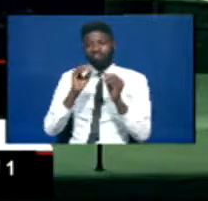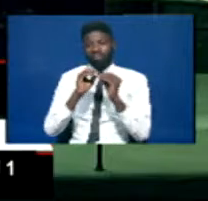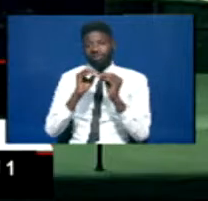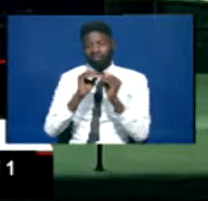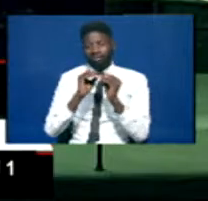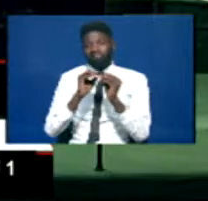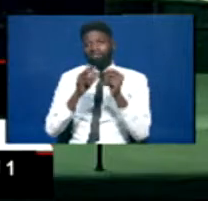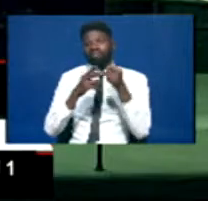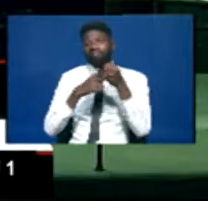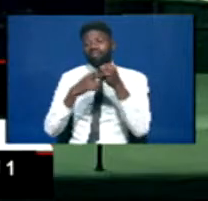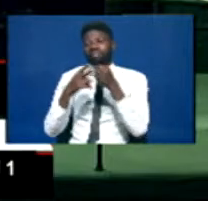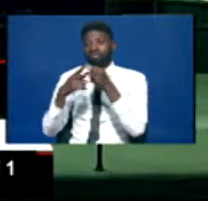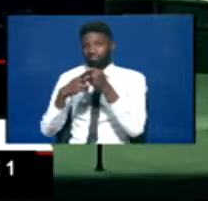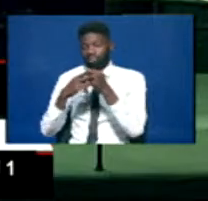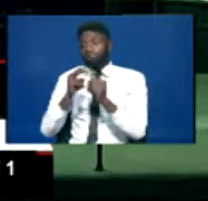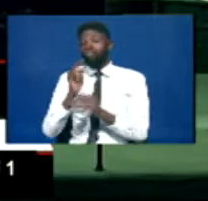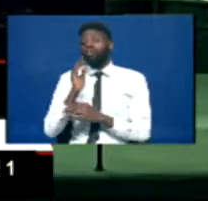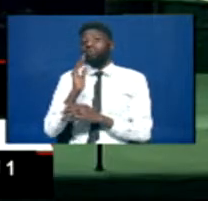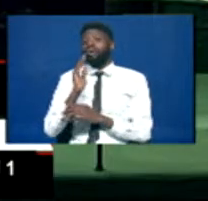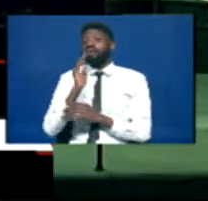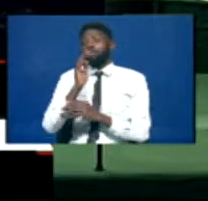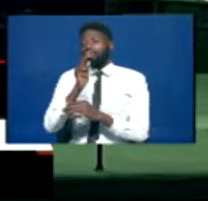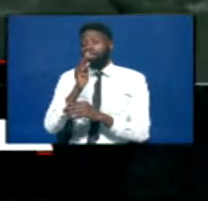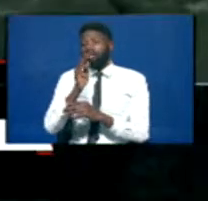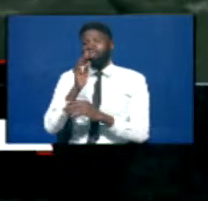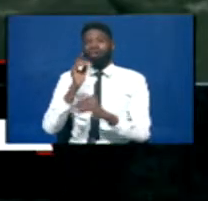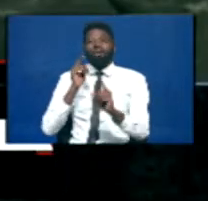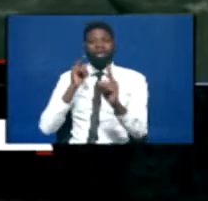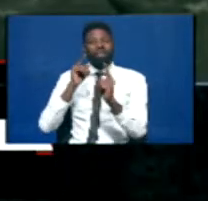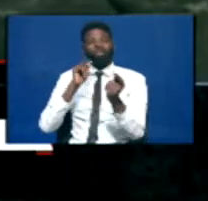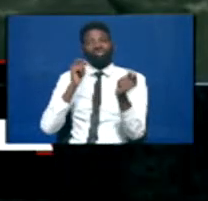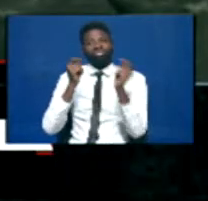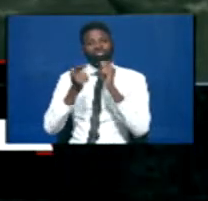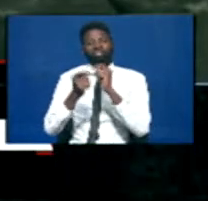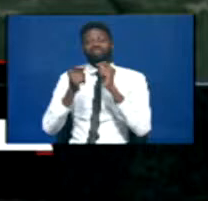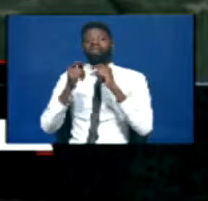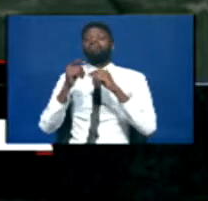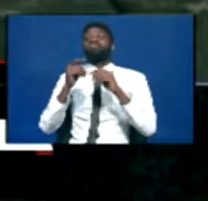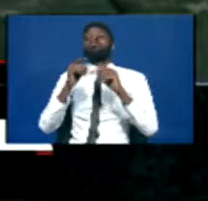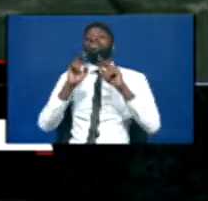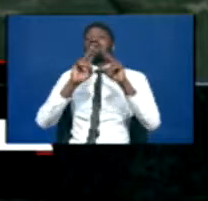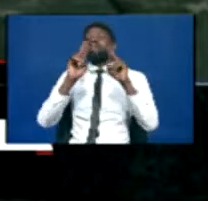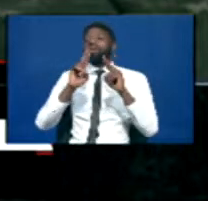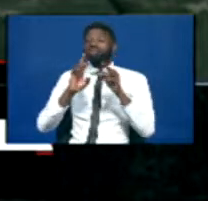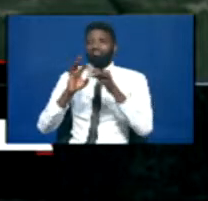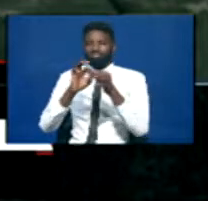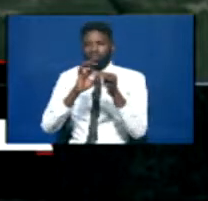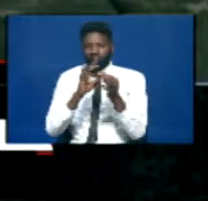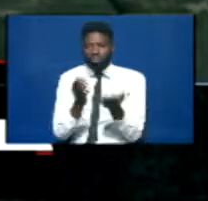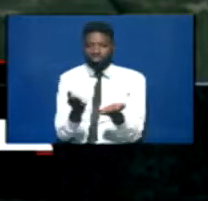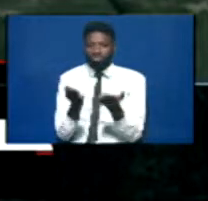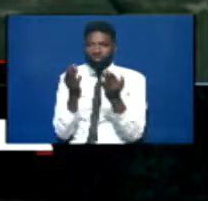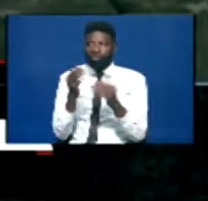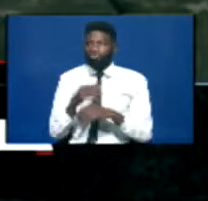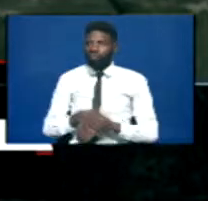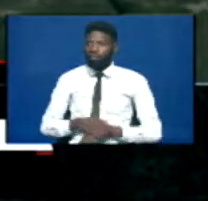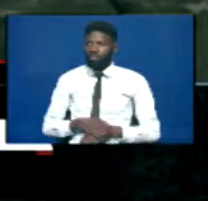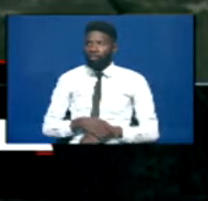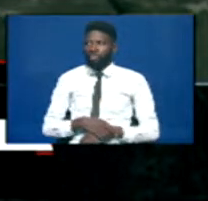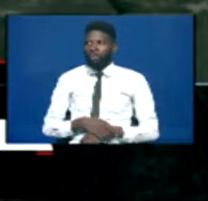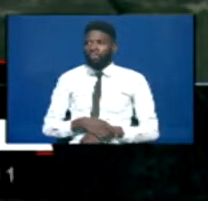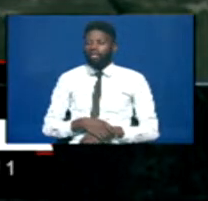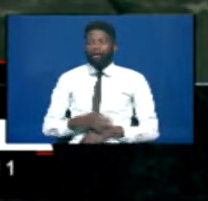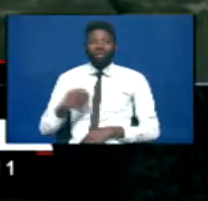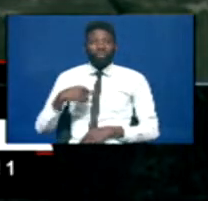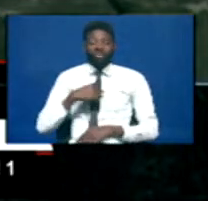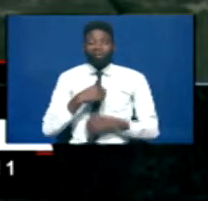cha mabadiliko na kuimarisha ushirikiano wa kimataifa. We face a world in peril. From the war in Ukraine in